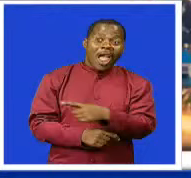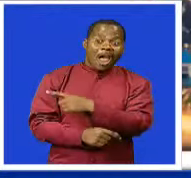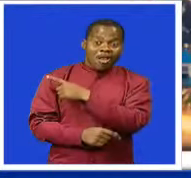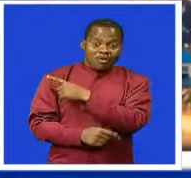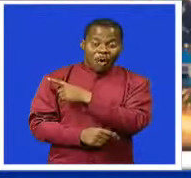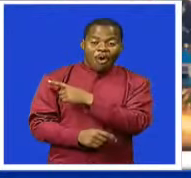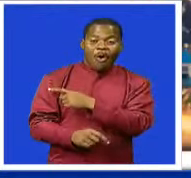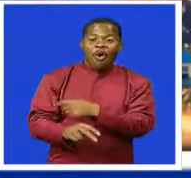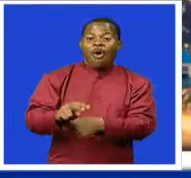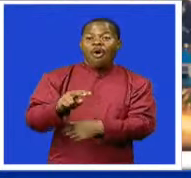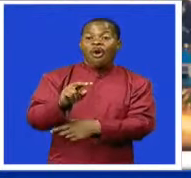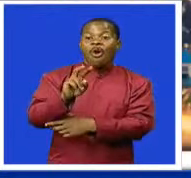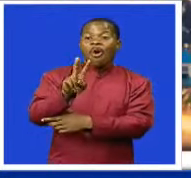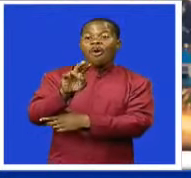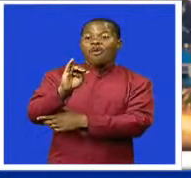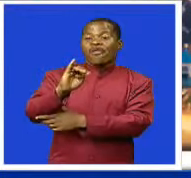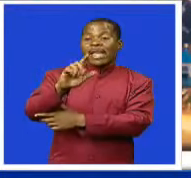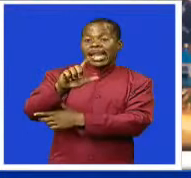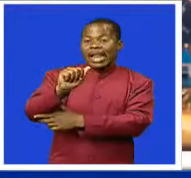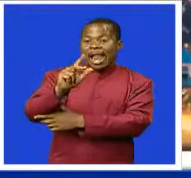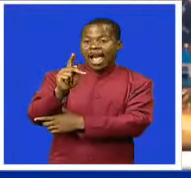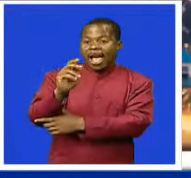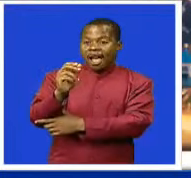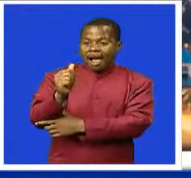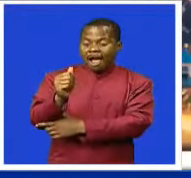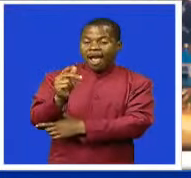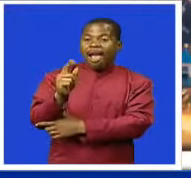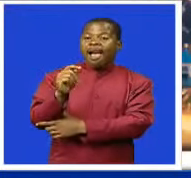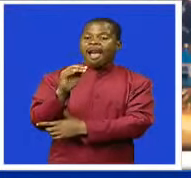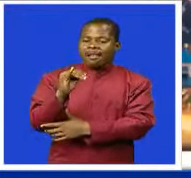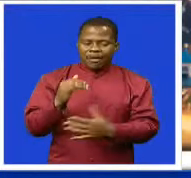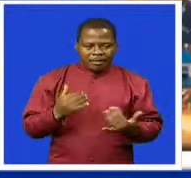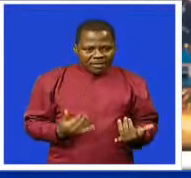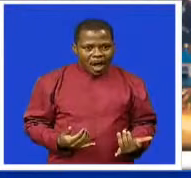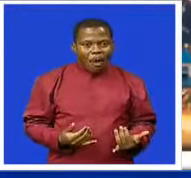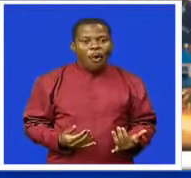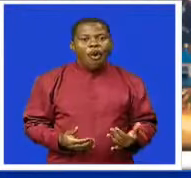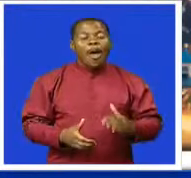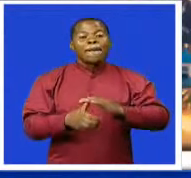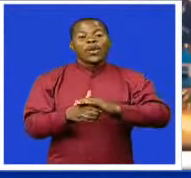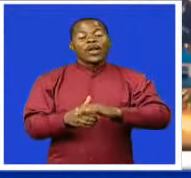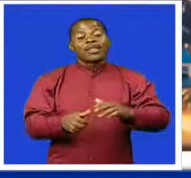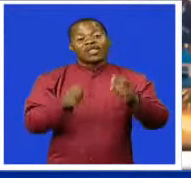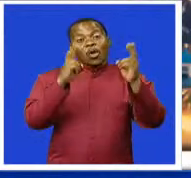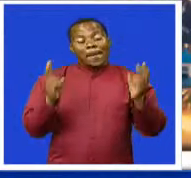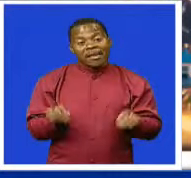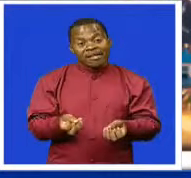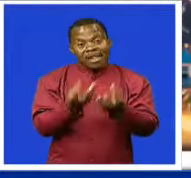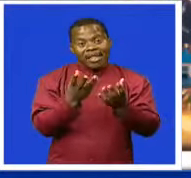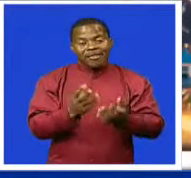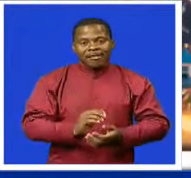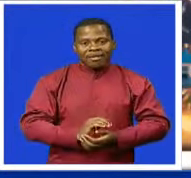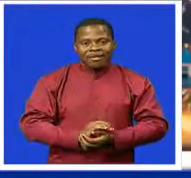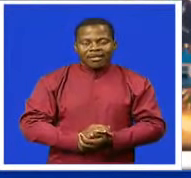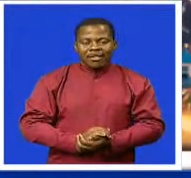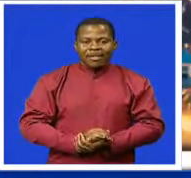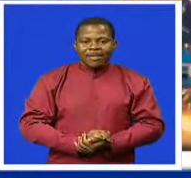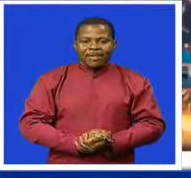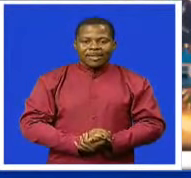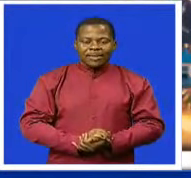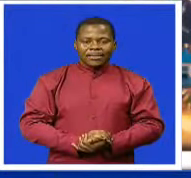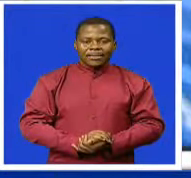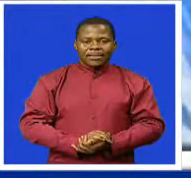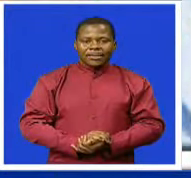TV. Libito lami nginondumiso Vilakati ngihamba naye izamanzi manje. Ngwele umuhla silolo minato sibuke hleko thamba embili lomuhla.